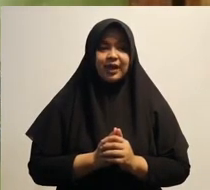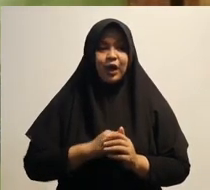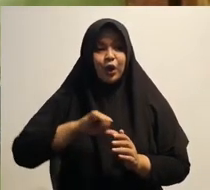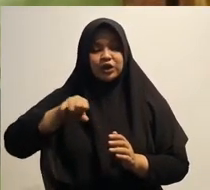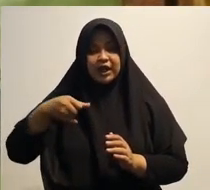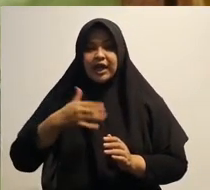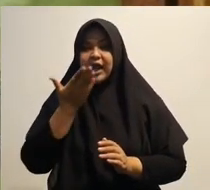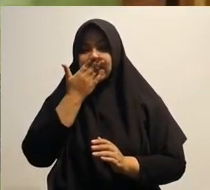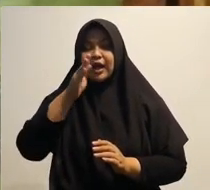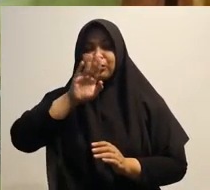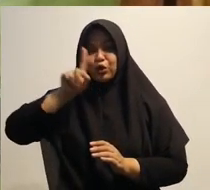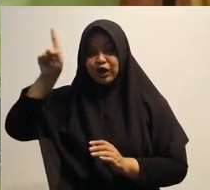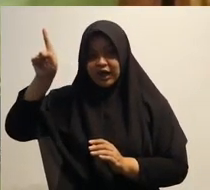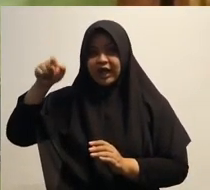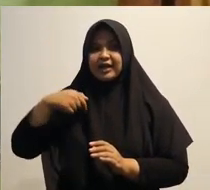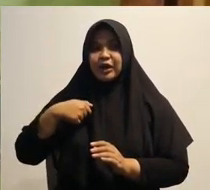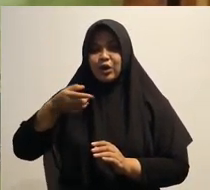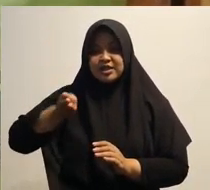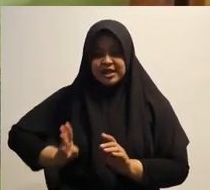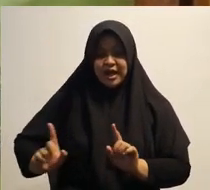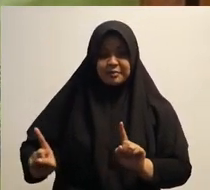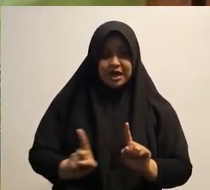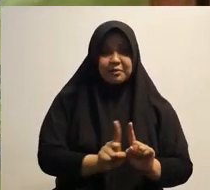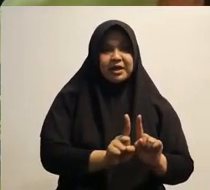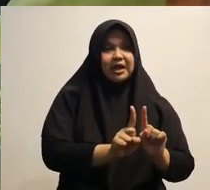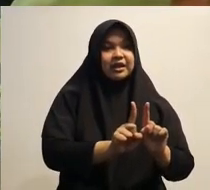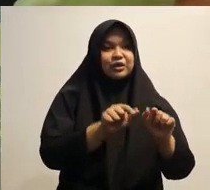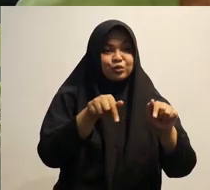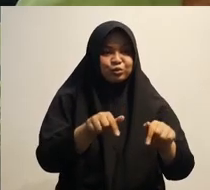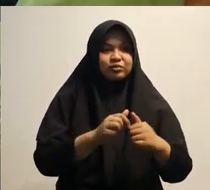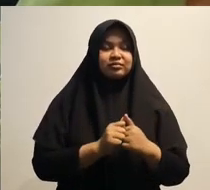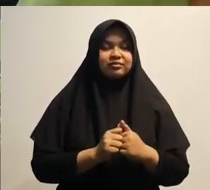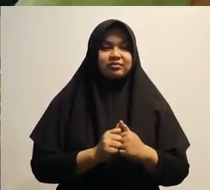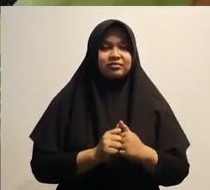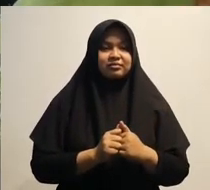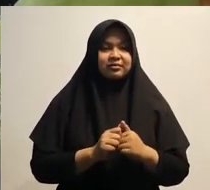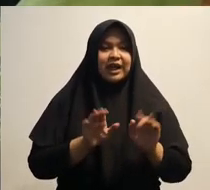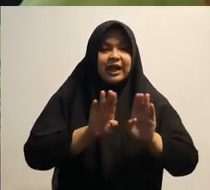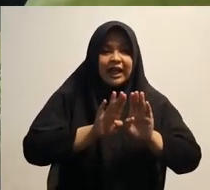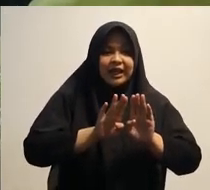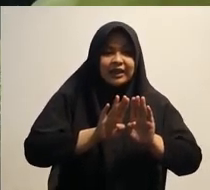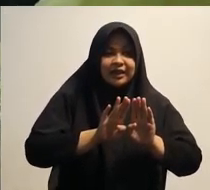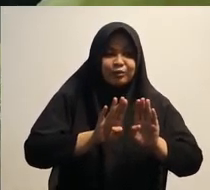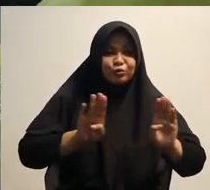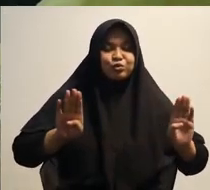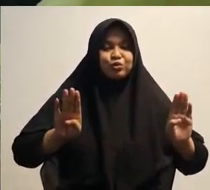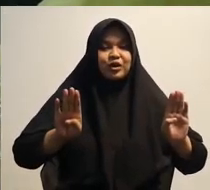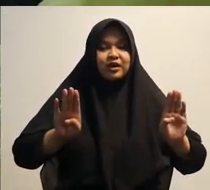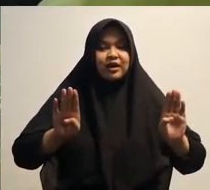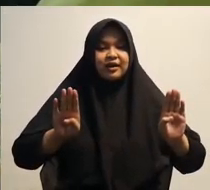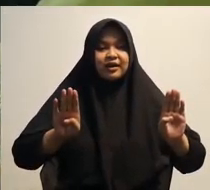jadi ya alhamdulillah dengan dampingan dari sikap tersebut dan terbukanya